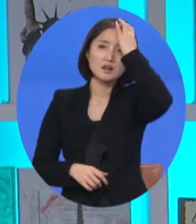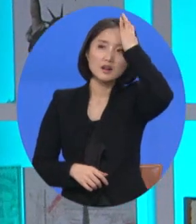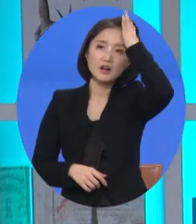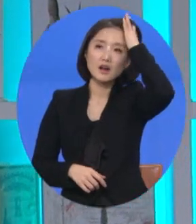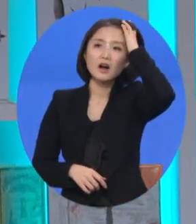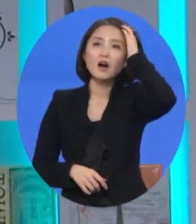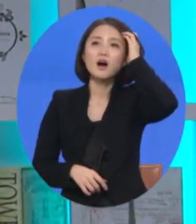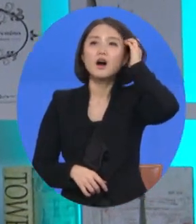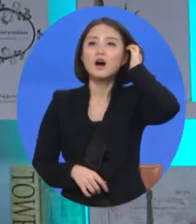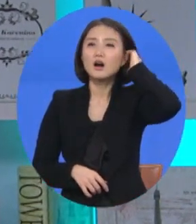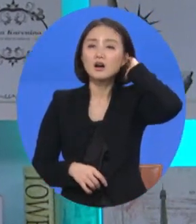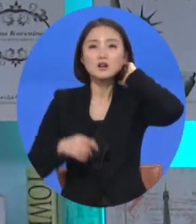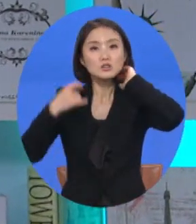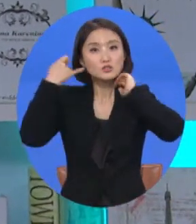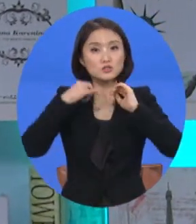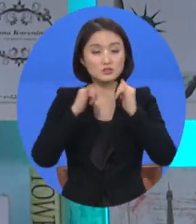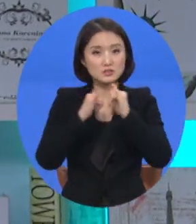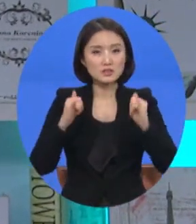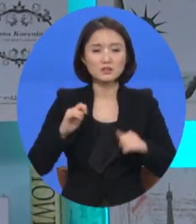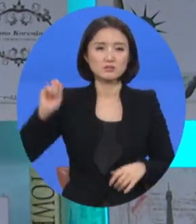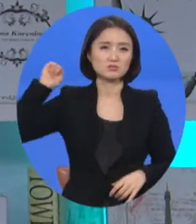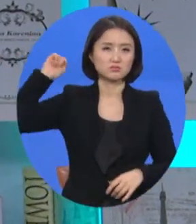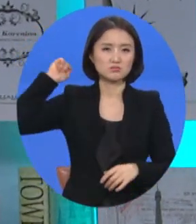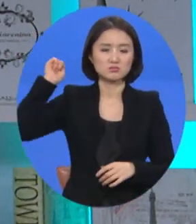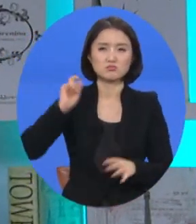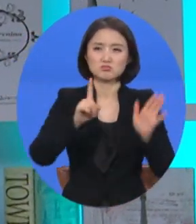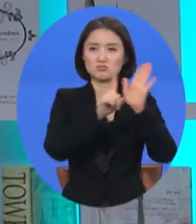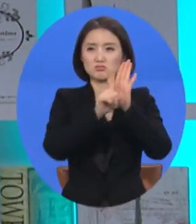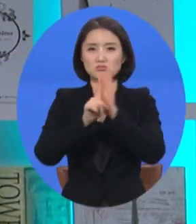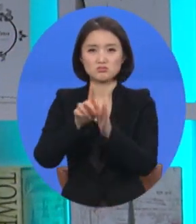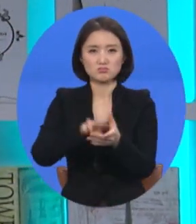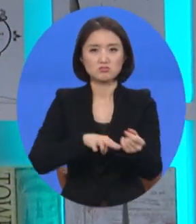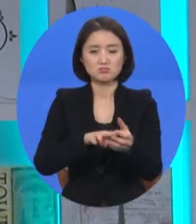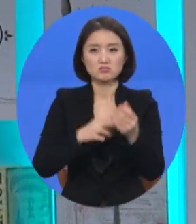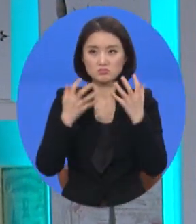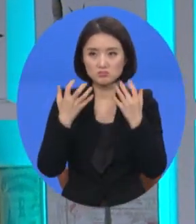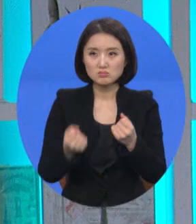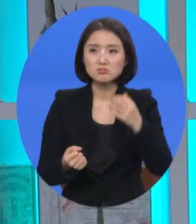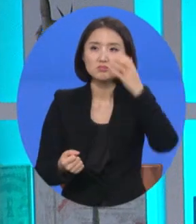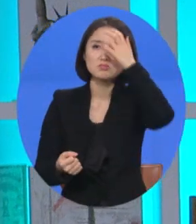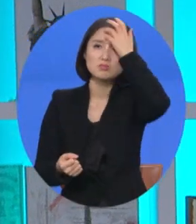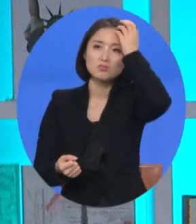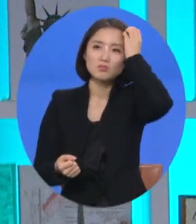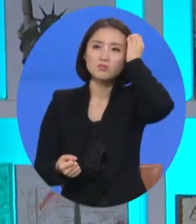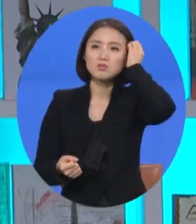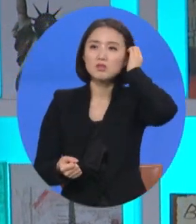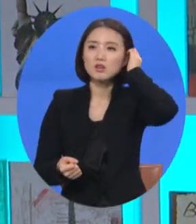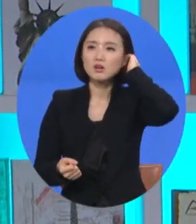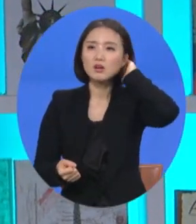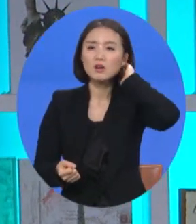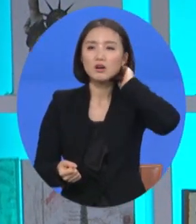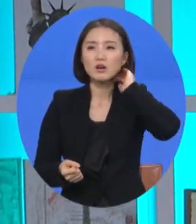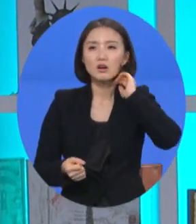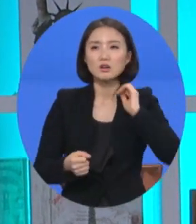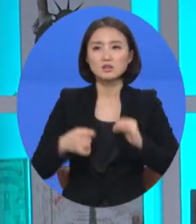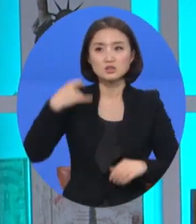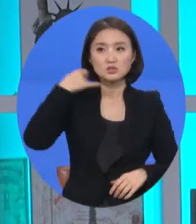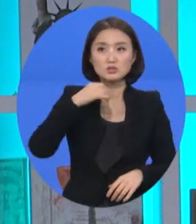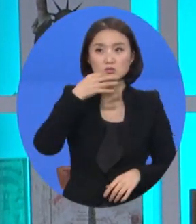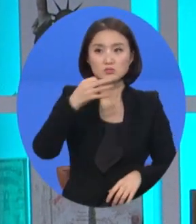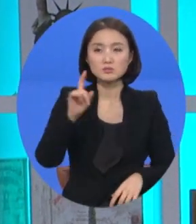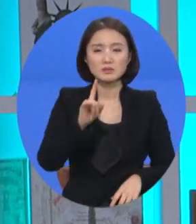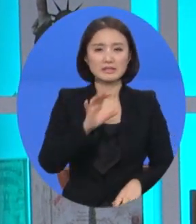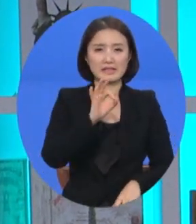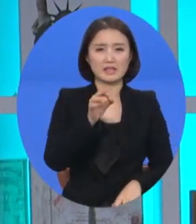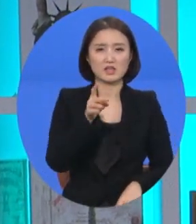끌 개를 상품으로 많이 팝니다 집안에서 가져다 놓고 많이 사용하는데요 그게 뭐냐면 중국에서 부르는 이름이 바로 유의